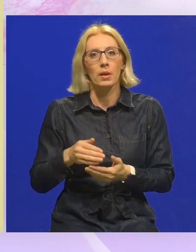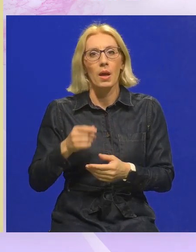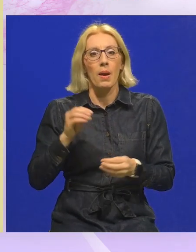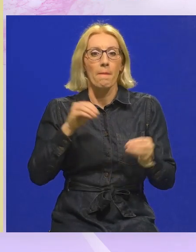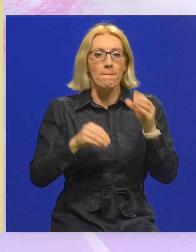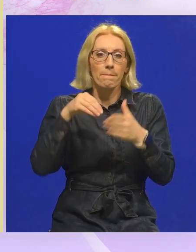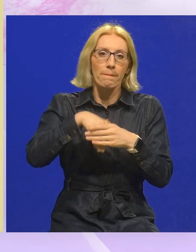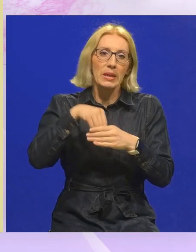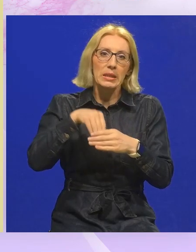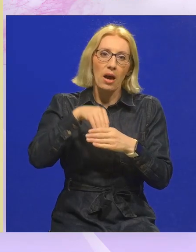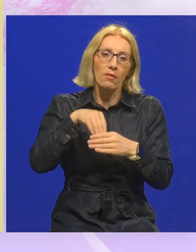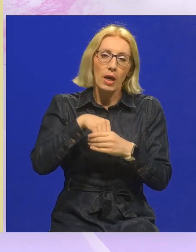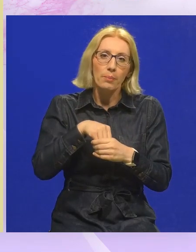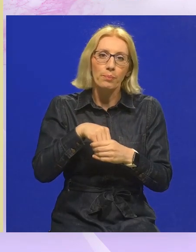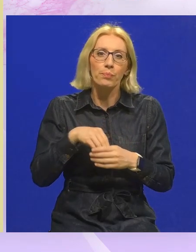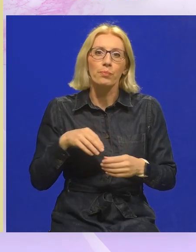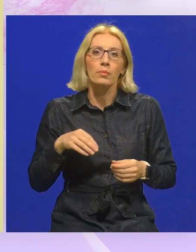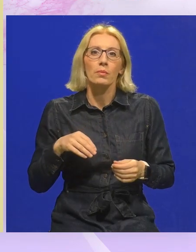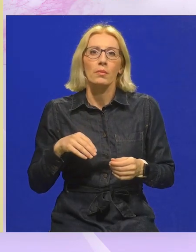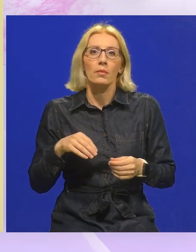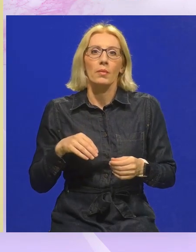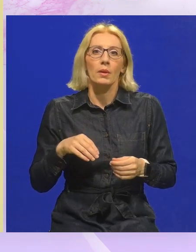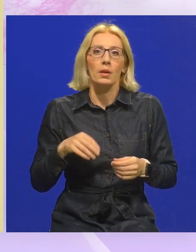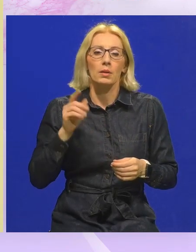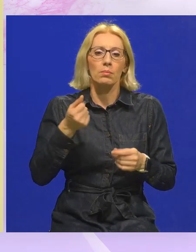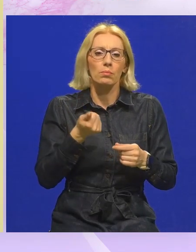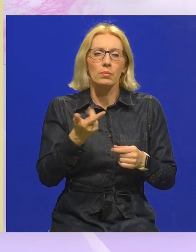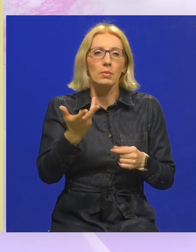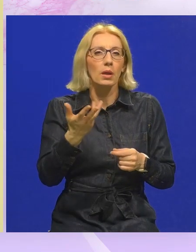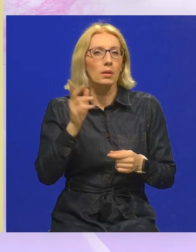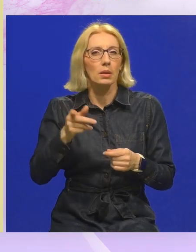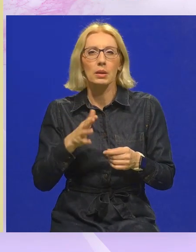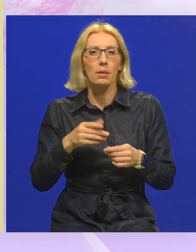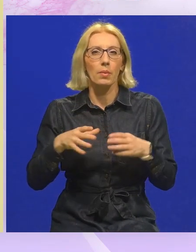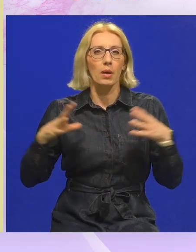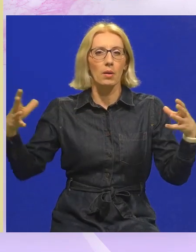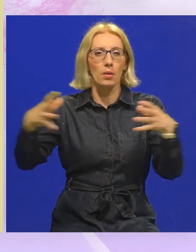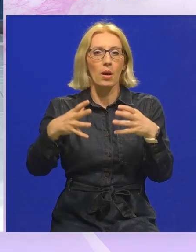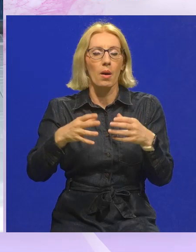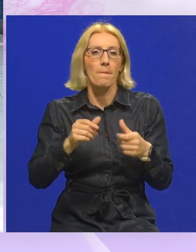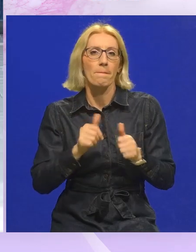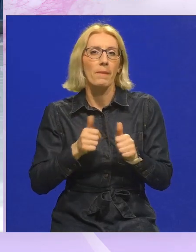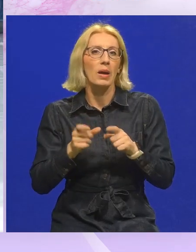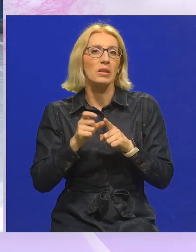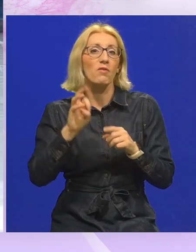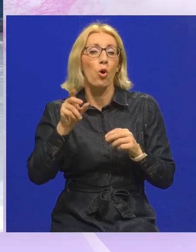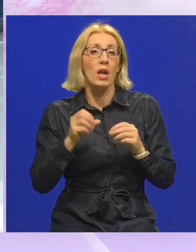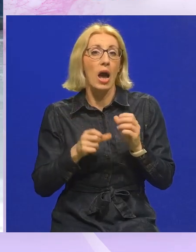prijave, jer nismo imali dovoljno dana termina dvorane,